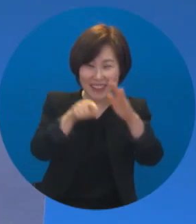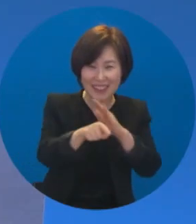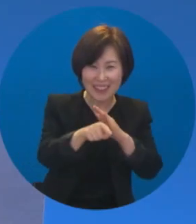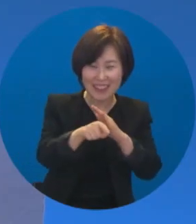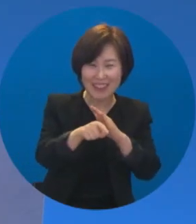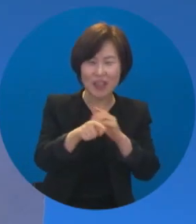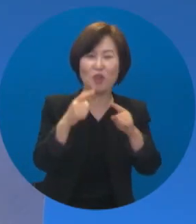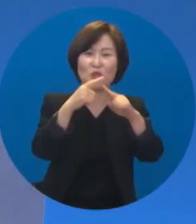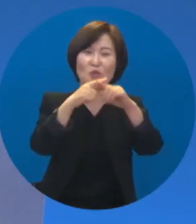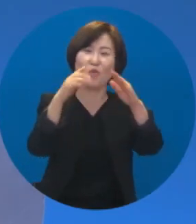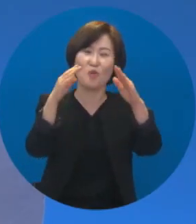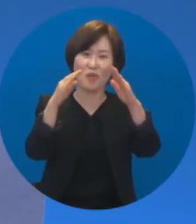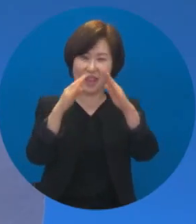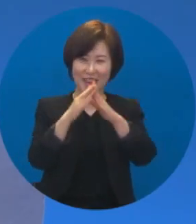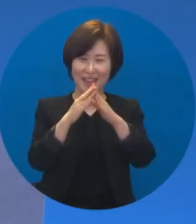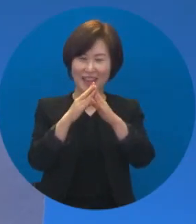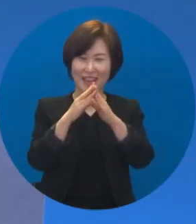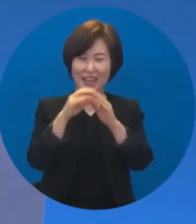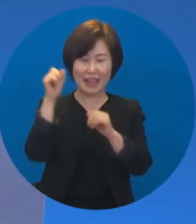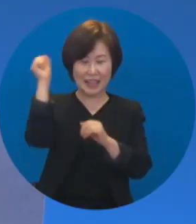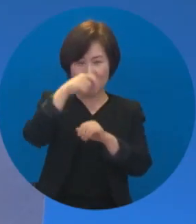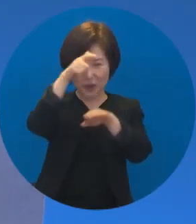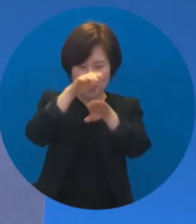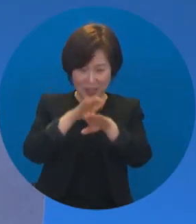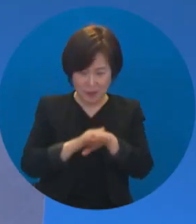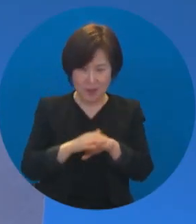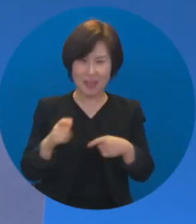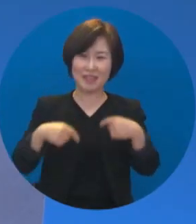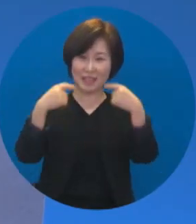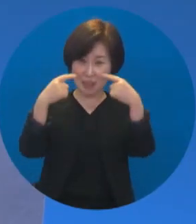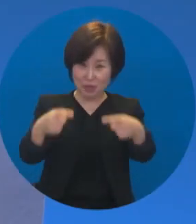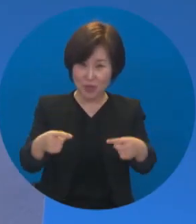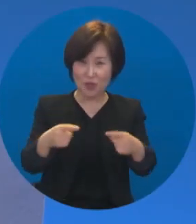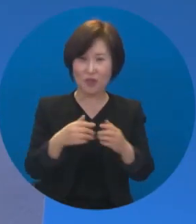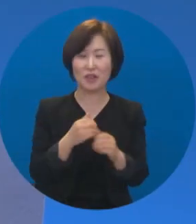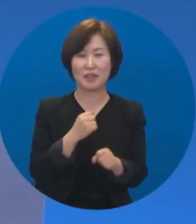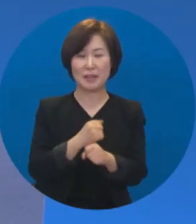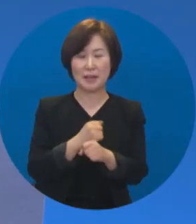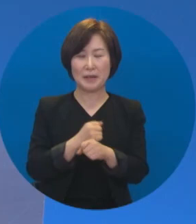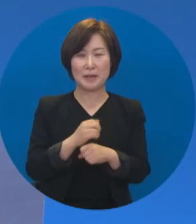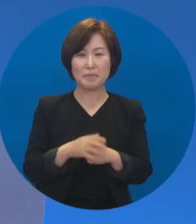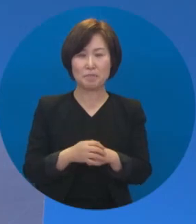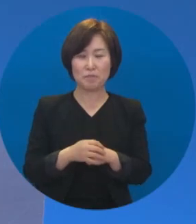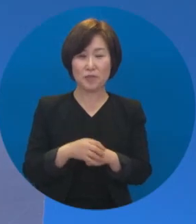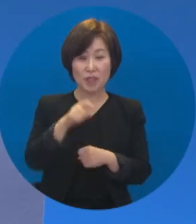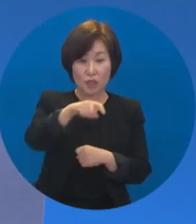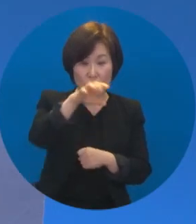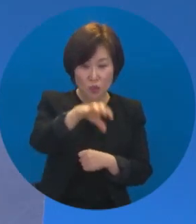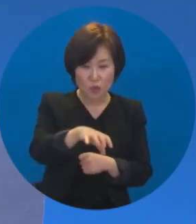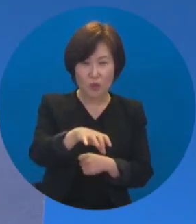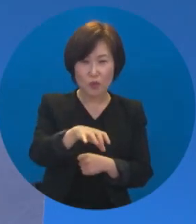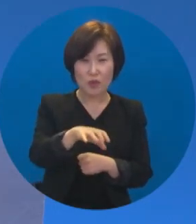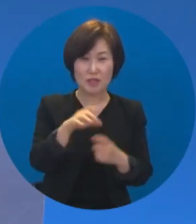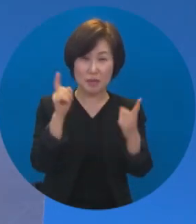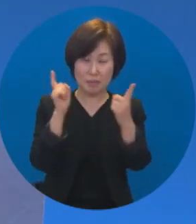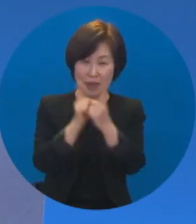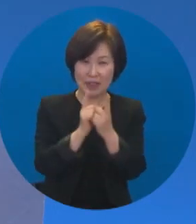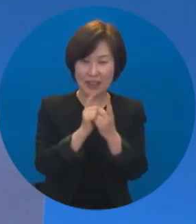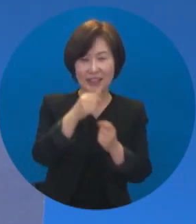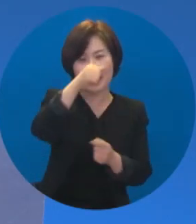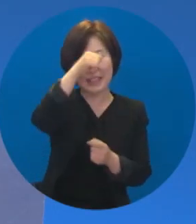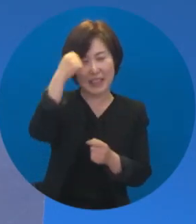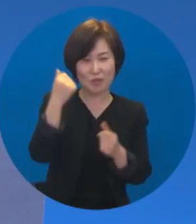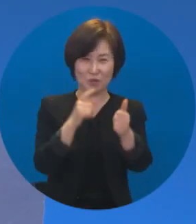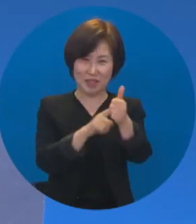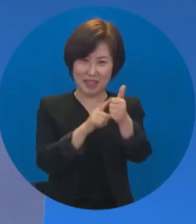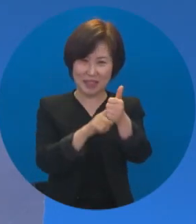특심이니까 20살이지만 새벽기도에 가서 그곳에서 저를 만나주신 장로님, 저를 되게 사랑해주신